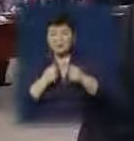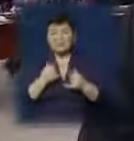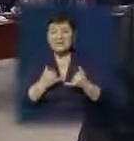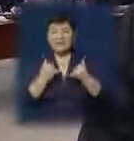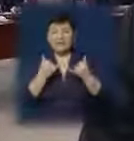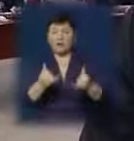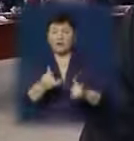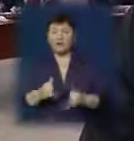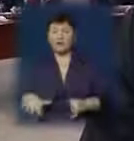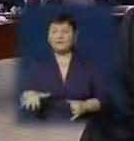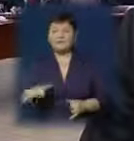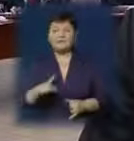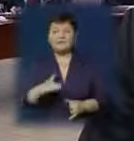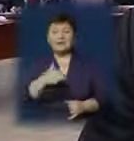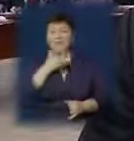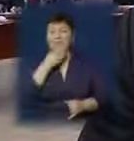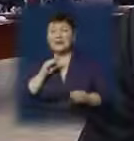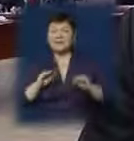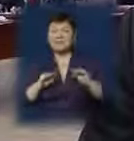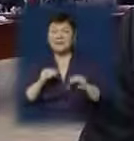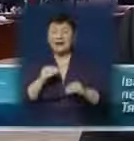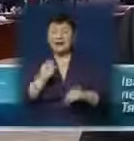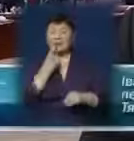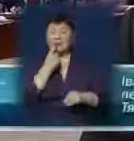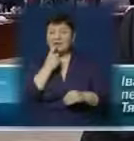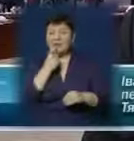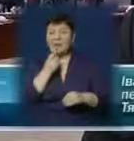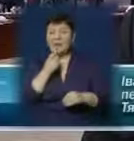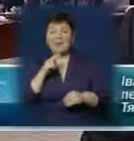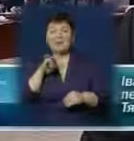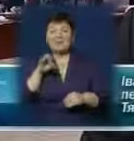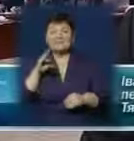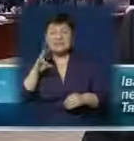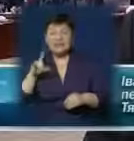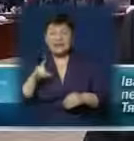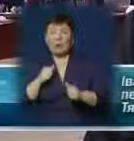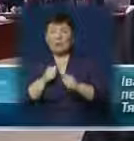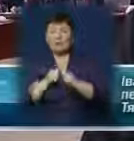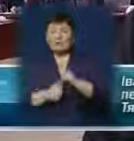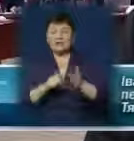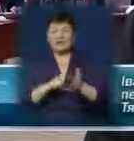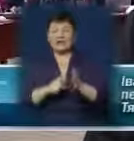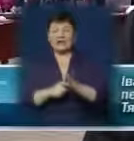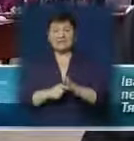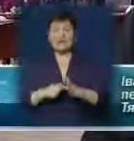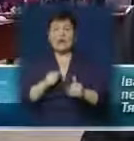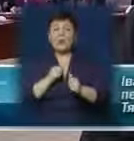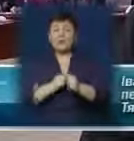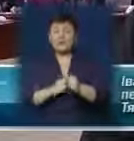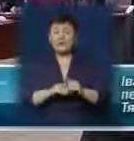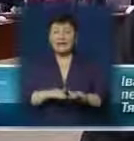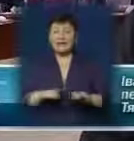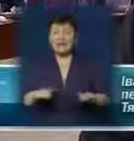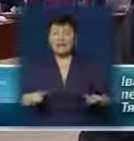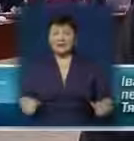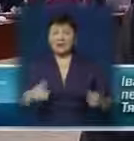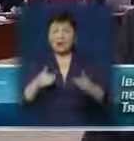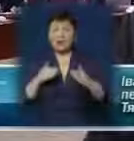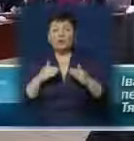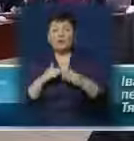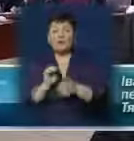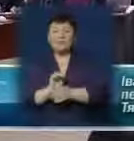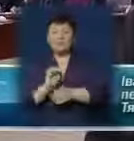з усіх шкіл покращають їх маленькими писаночками. Вони вносять якби свій склад, це кожен клас, кожен садик. Дитина вдома виготовляє,